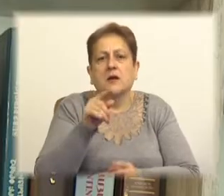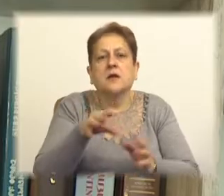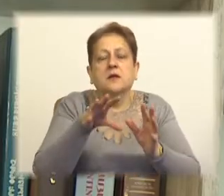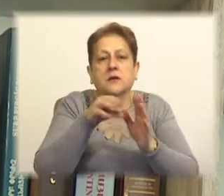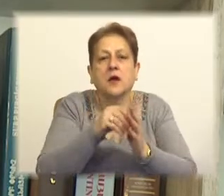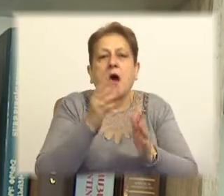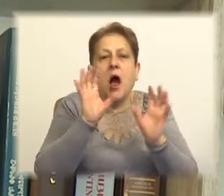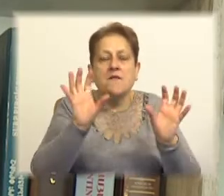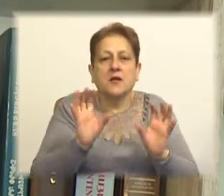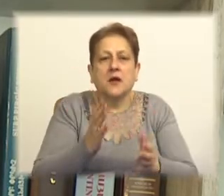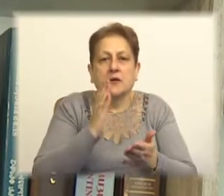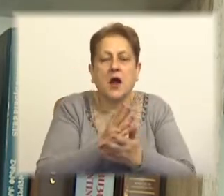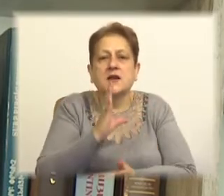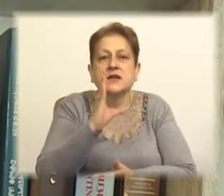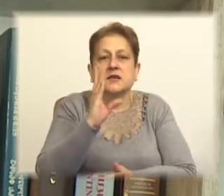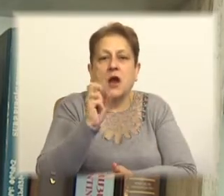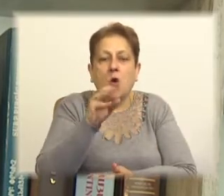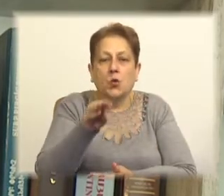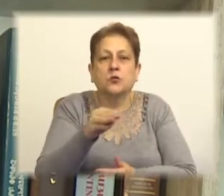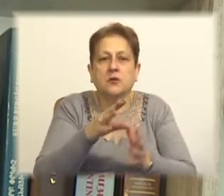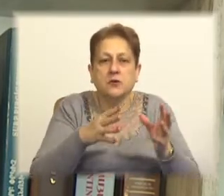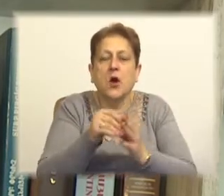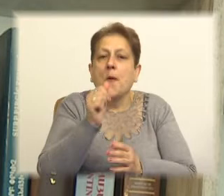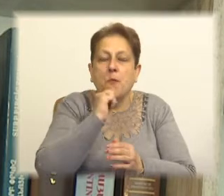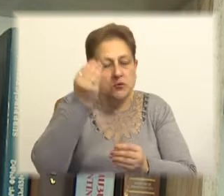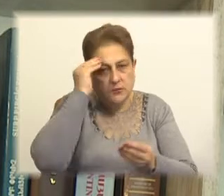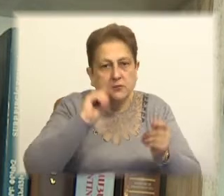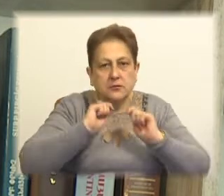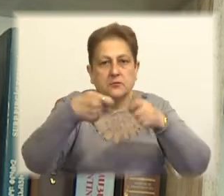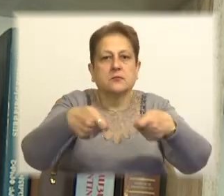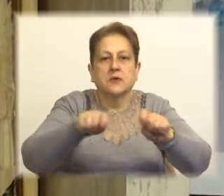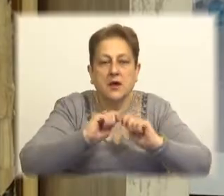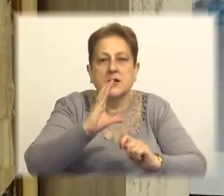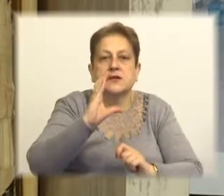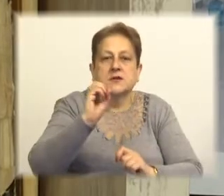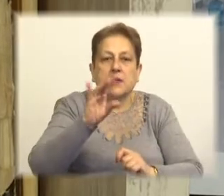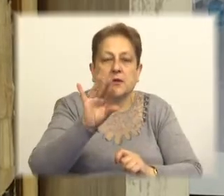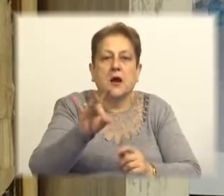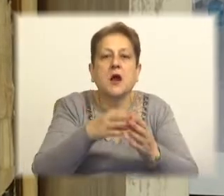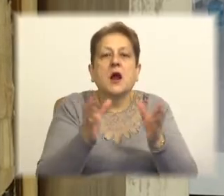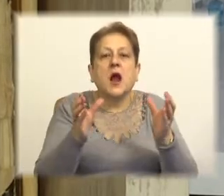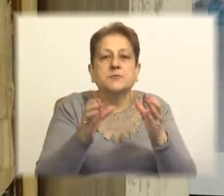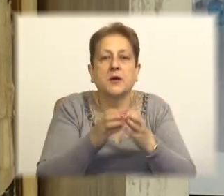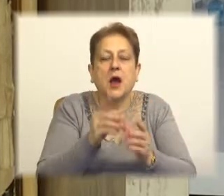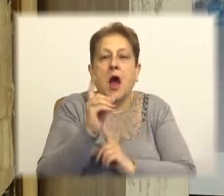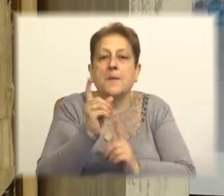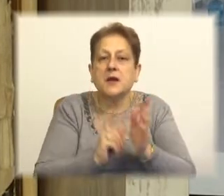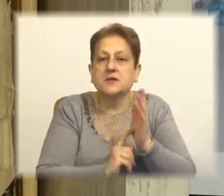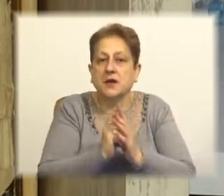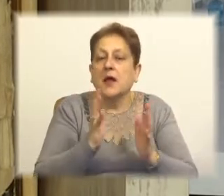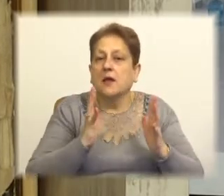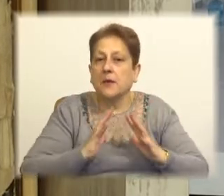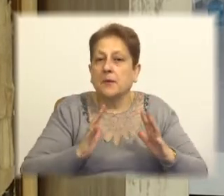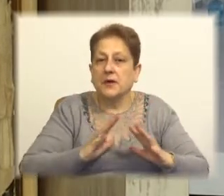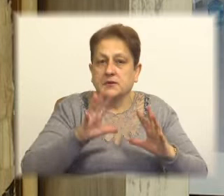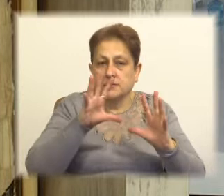նախաձեռնությամբ ավանդական են դառնում սկաուտ լիդերների համար փորձի փոխանակման սեմինարները, որոնցից մեկը կազմակերպվել ապրիլի սկզբին Թիբիլիսի